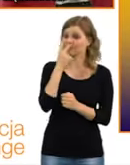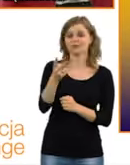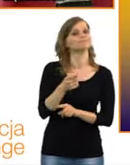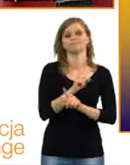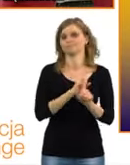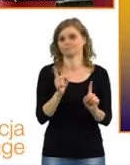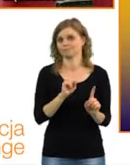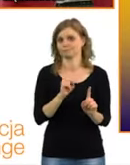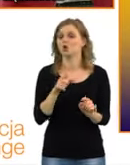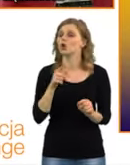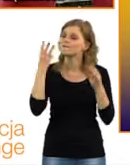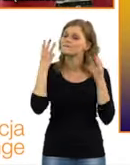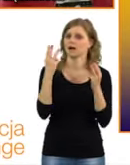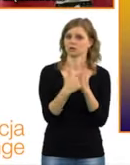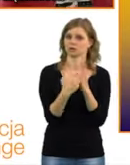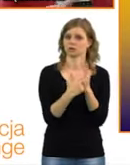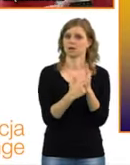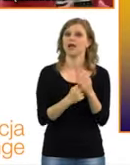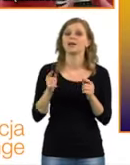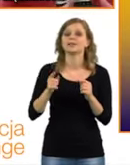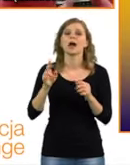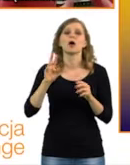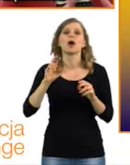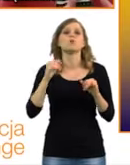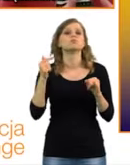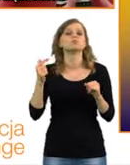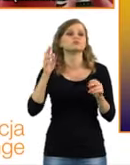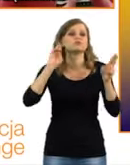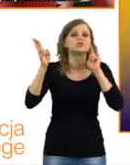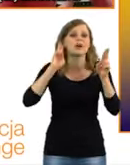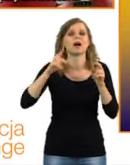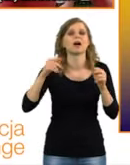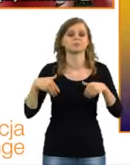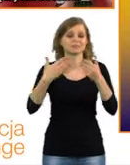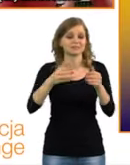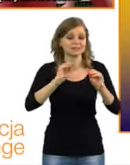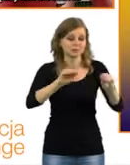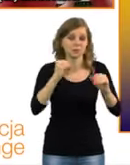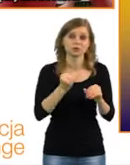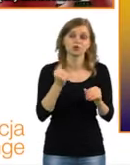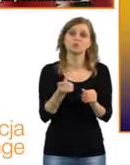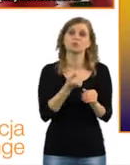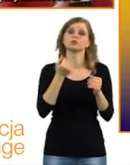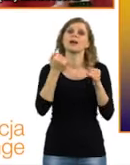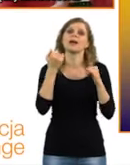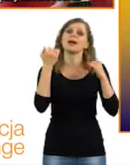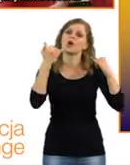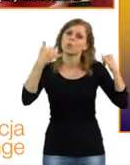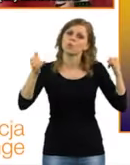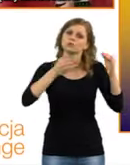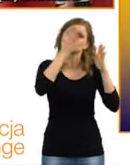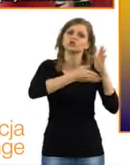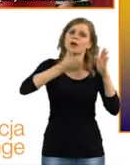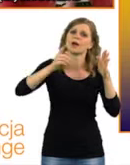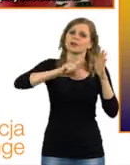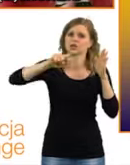zasada. Bodźce muszą być zróżnicowane pod względem częstotliwości i obejmować pasmo mowy, które